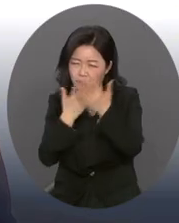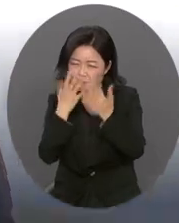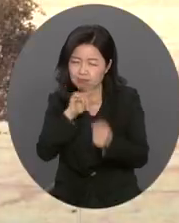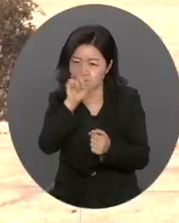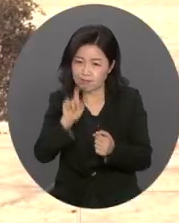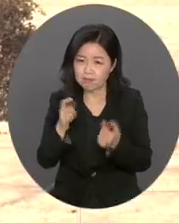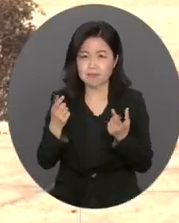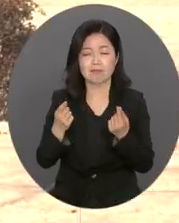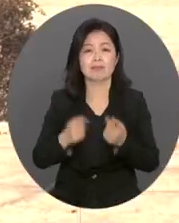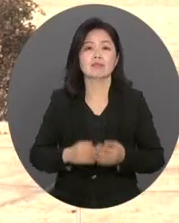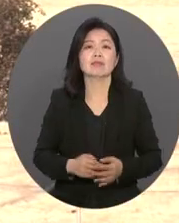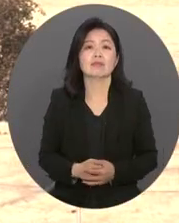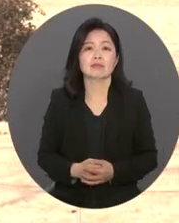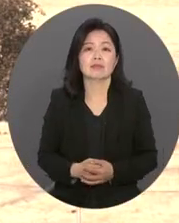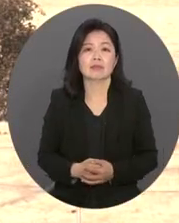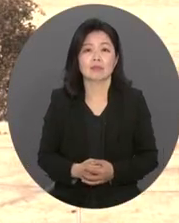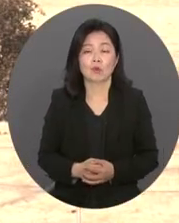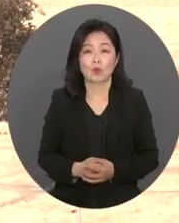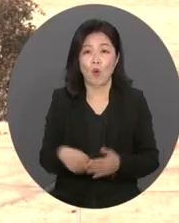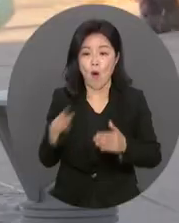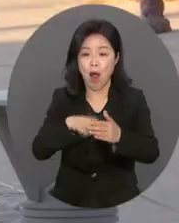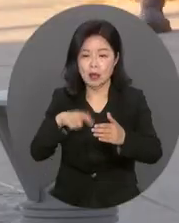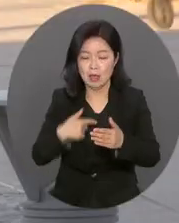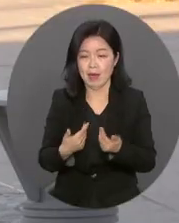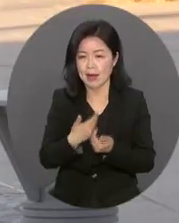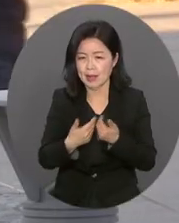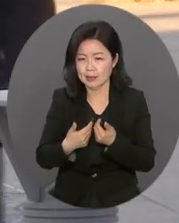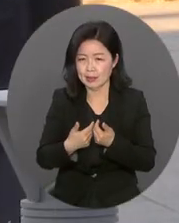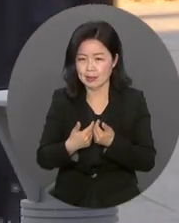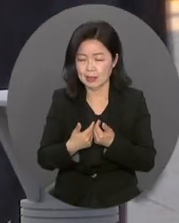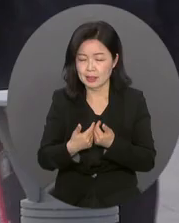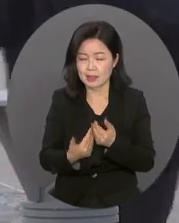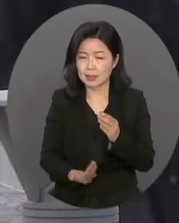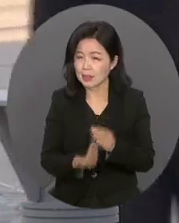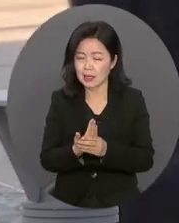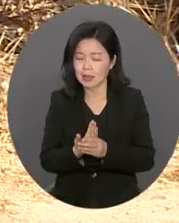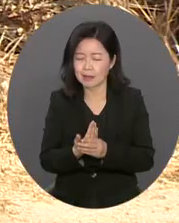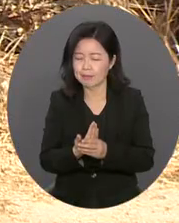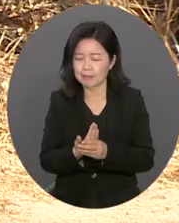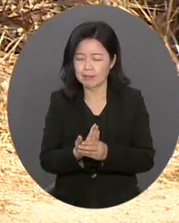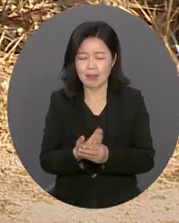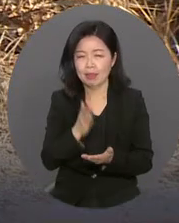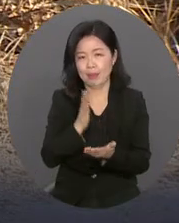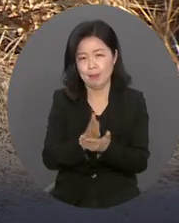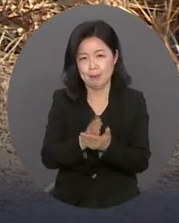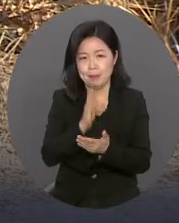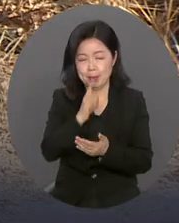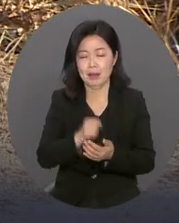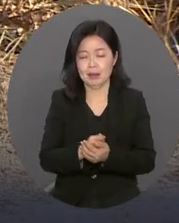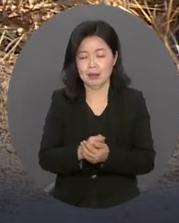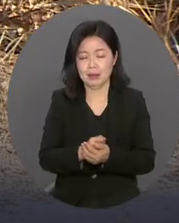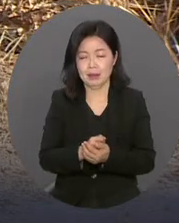않을까. 그러면서도 당내 분열로 이어져서는 안 된다고 입을 모았습니다. 정치 혐오로 이어져